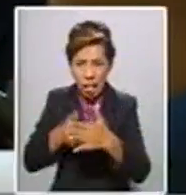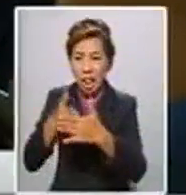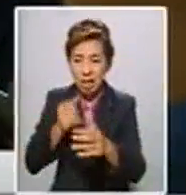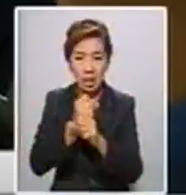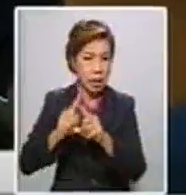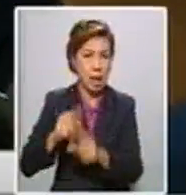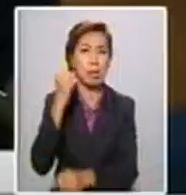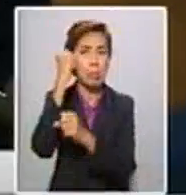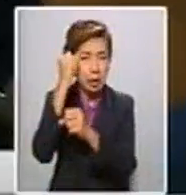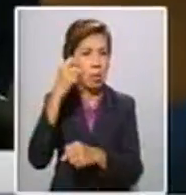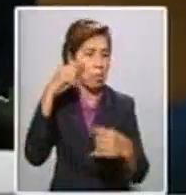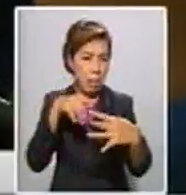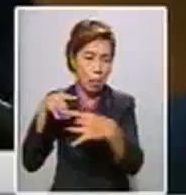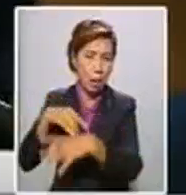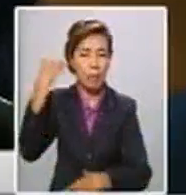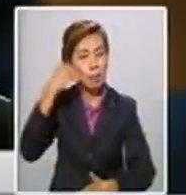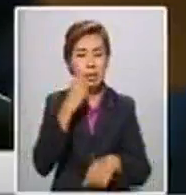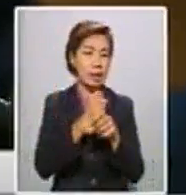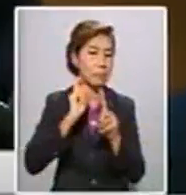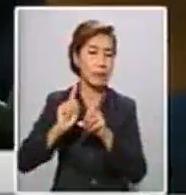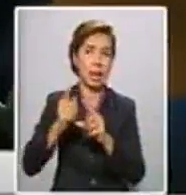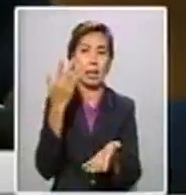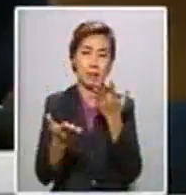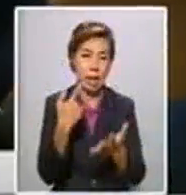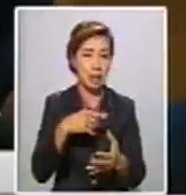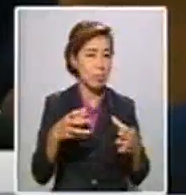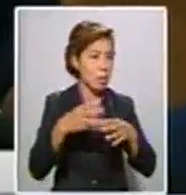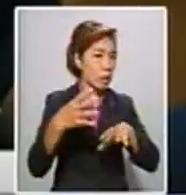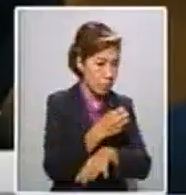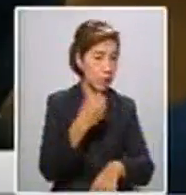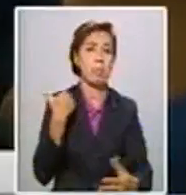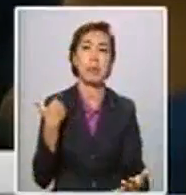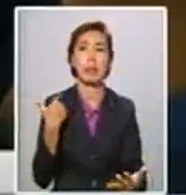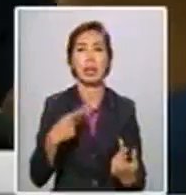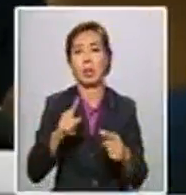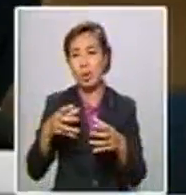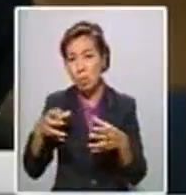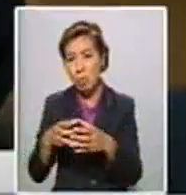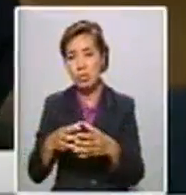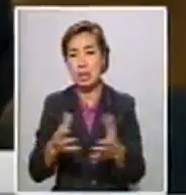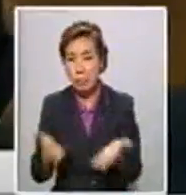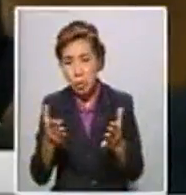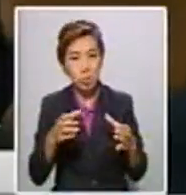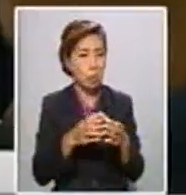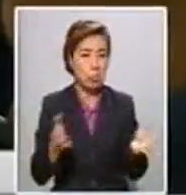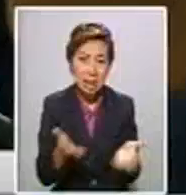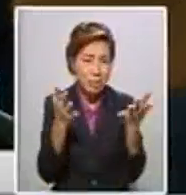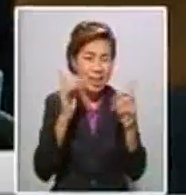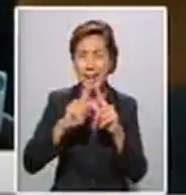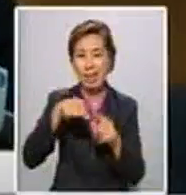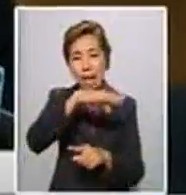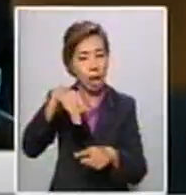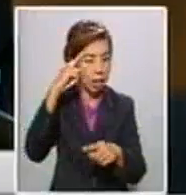การไม่เห็นด้วยกันทั้งหมดแล้วฮะนะฮะทั้งจากทางฝ่ายพรรคการเมืองจากฝ่ายผู้เห็นด้วยไม่เห็นด้วยนะฮะแต่